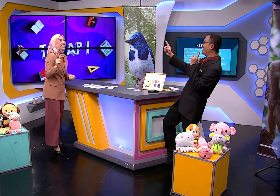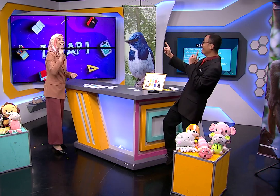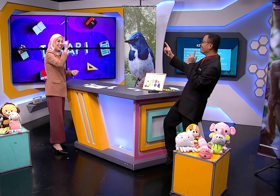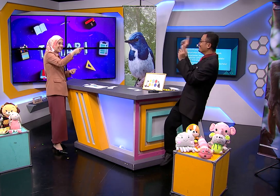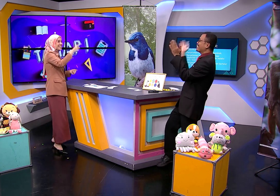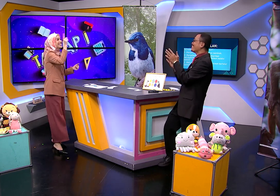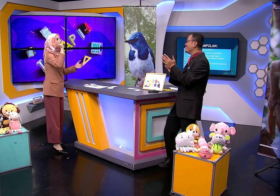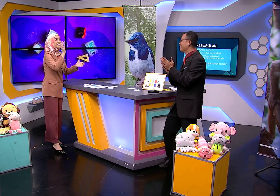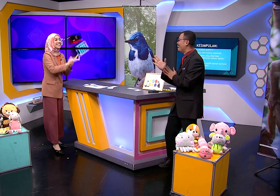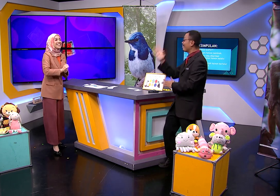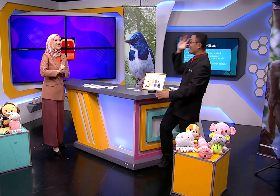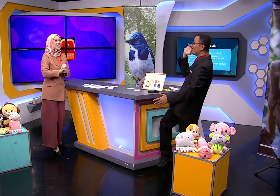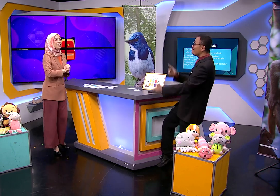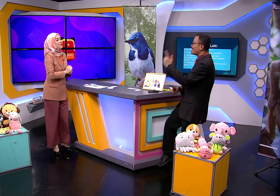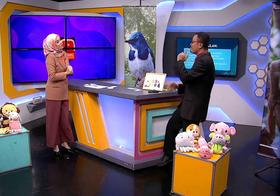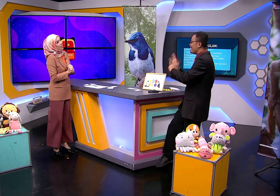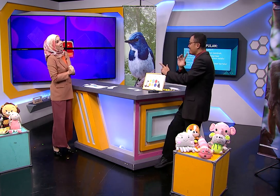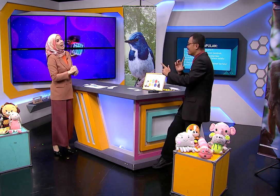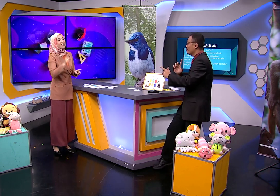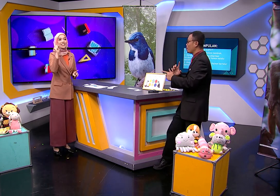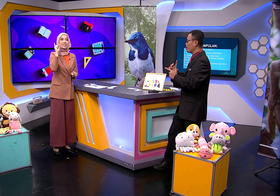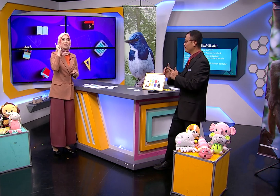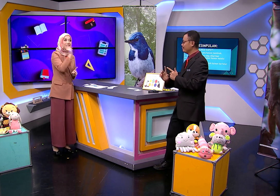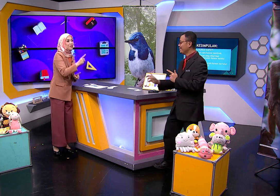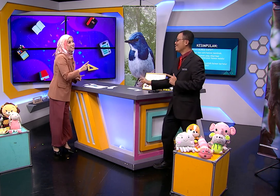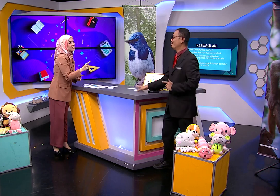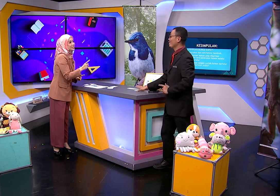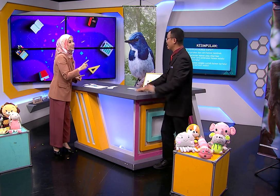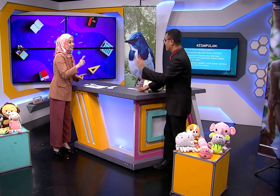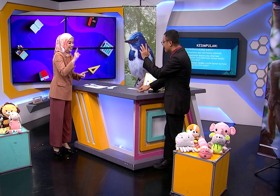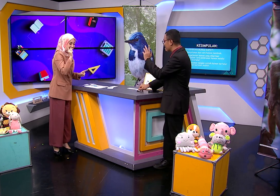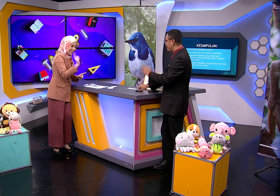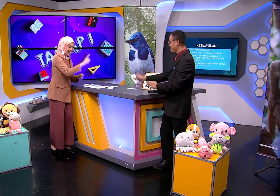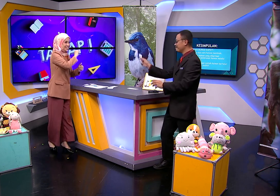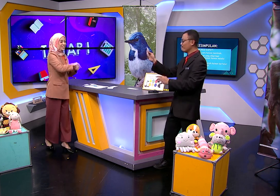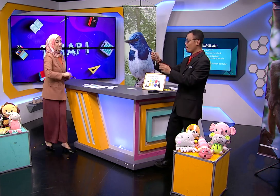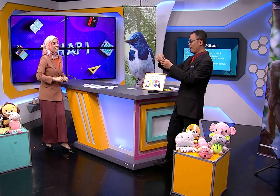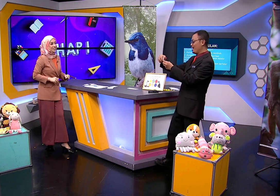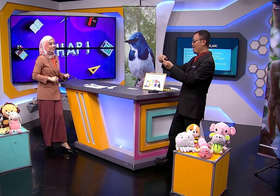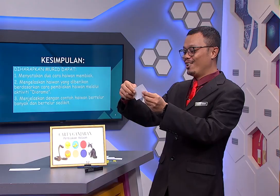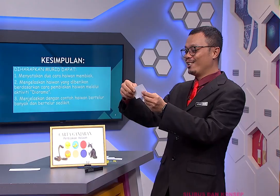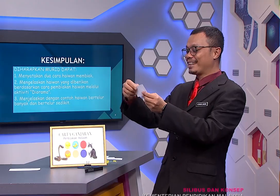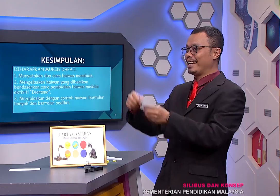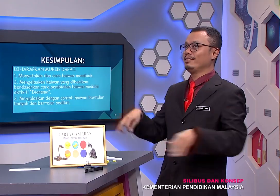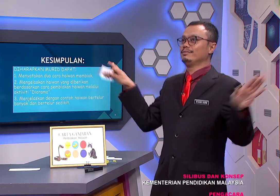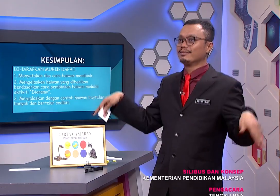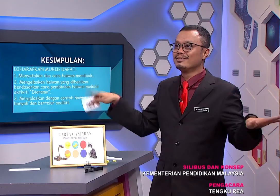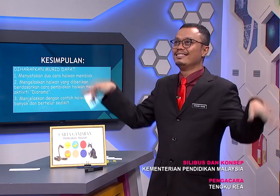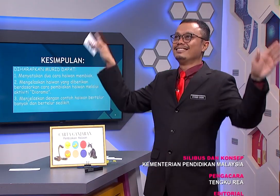Ular. Betul, cikgu. Betul, ular. Okey, ular apa cara pembiakkan? Rasanya bertelur, cikgu. Bertelur. Okey, giliran saya pula. Okey, seterusnya, cikgu.